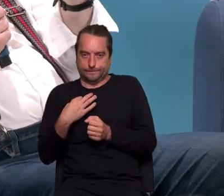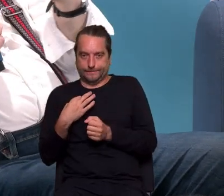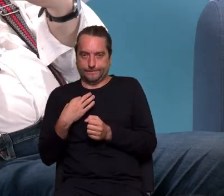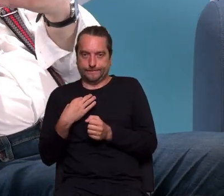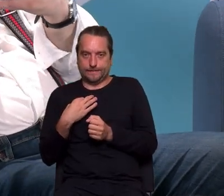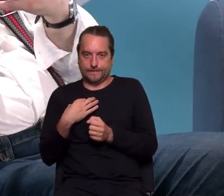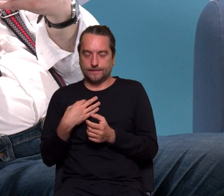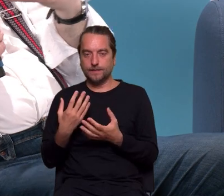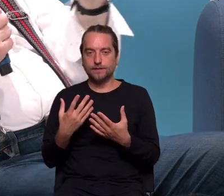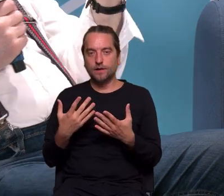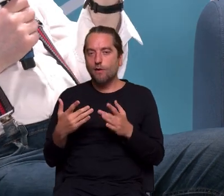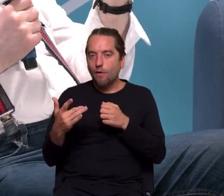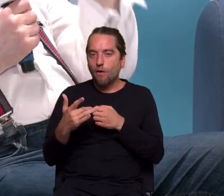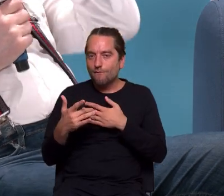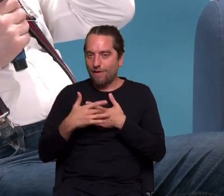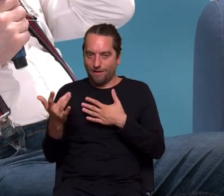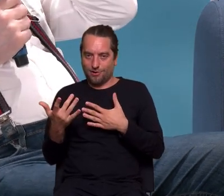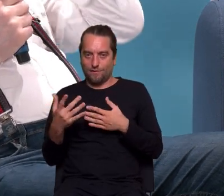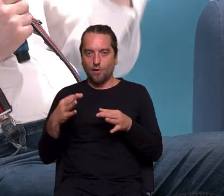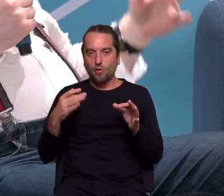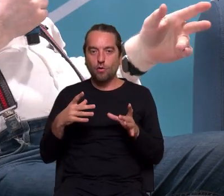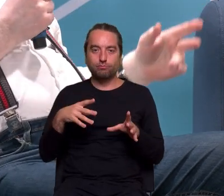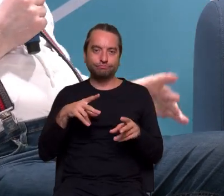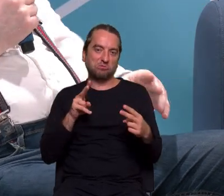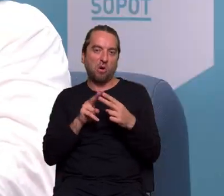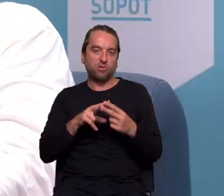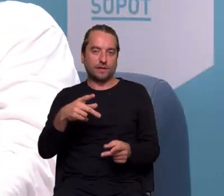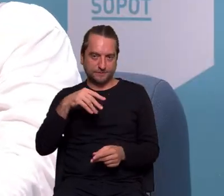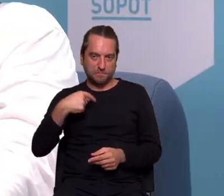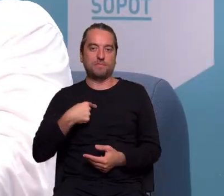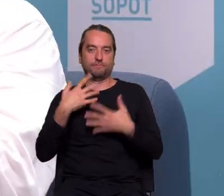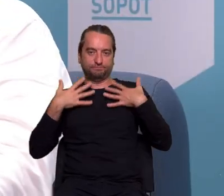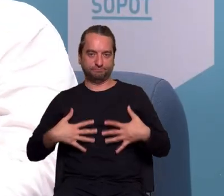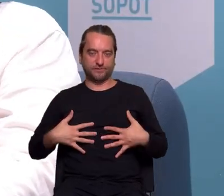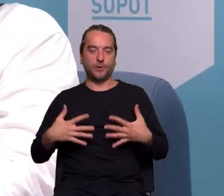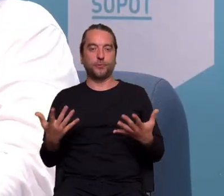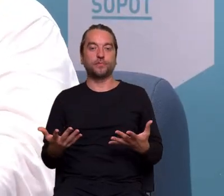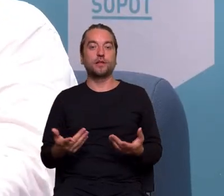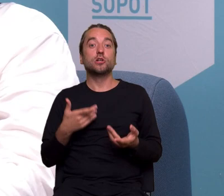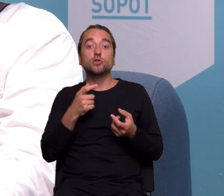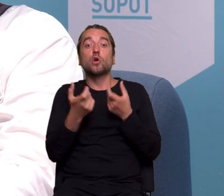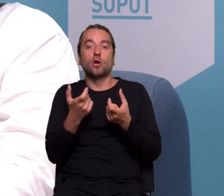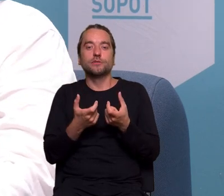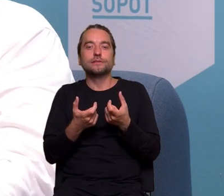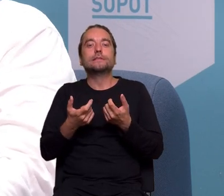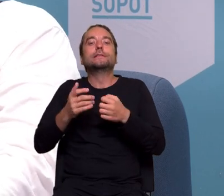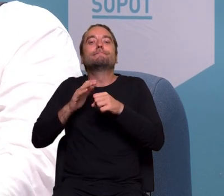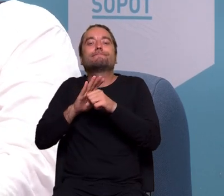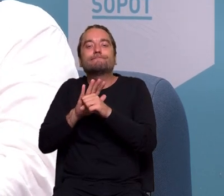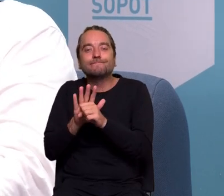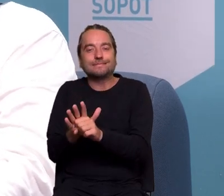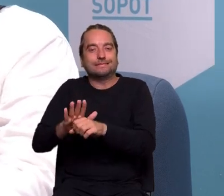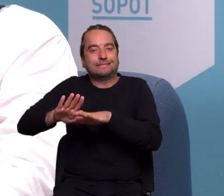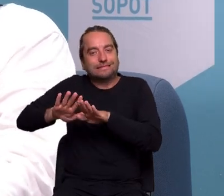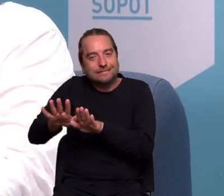przylegającym do naszego ciała właściwie. Prawda? No i teraz co zrobić? No wywierać presję po prostu, żeby nie budować